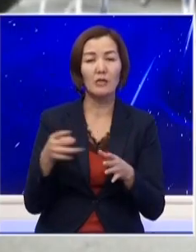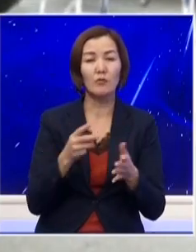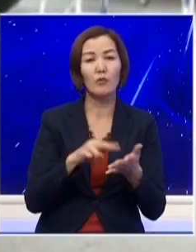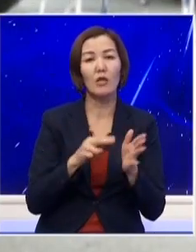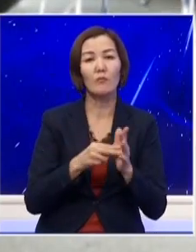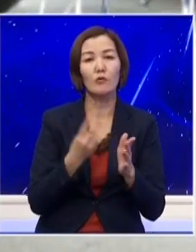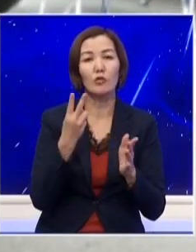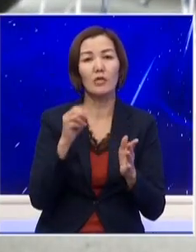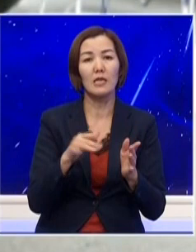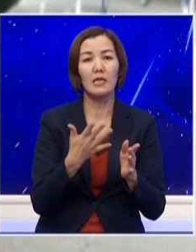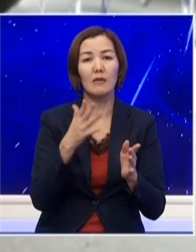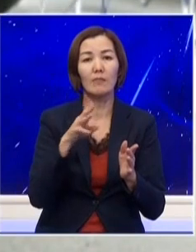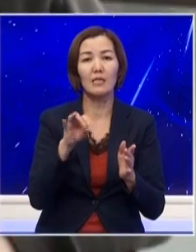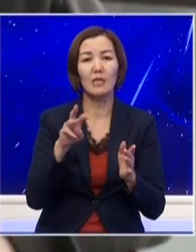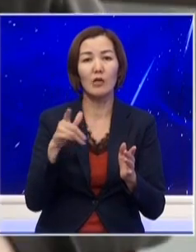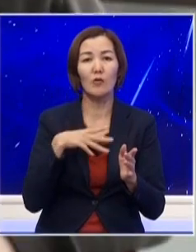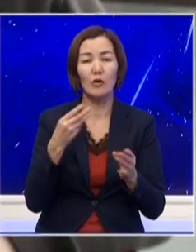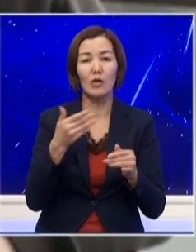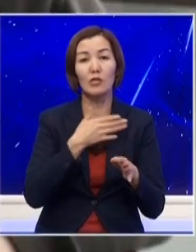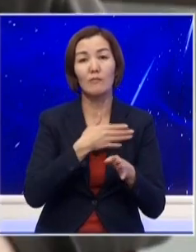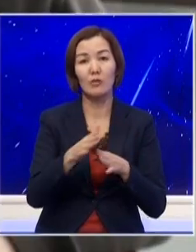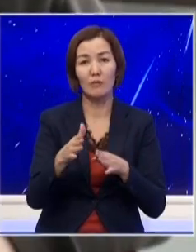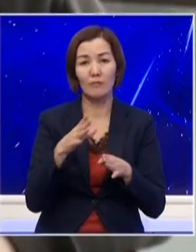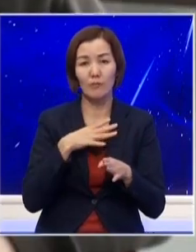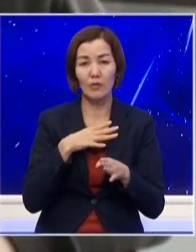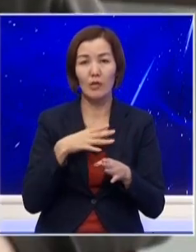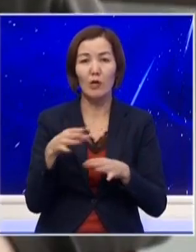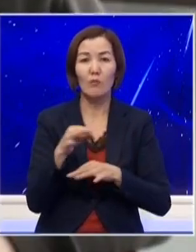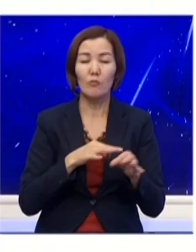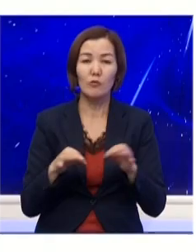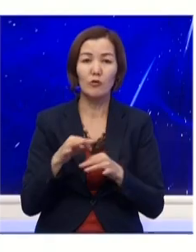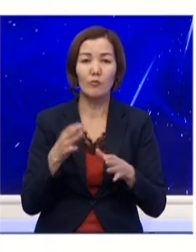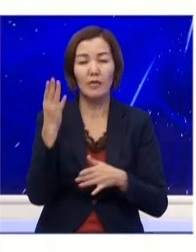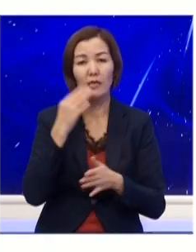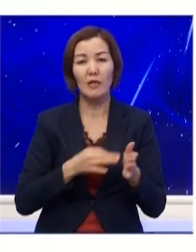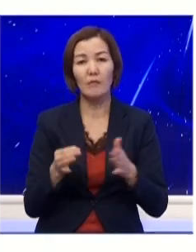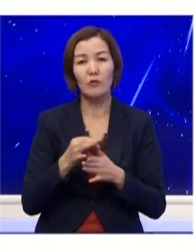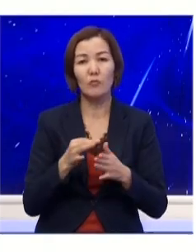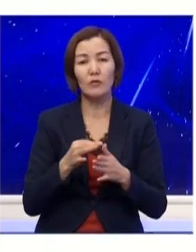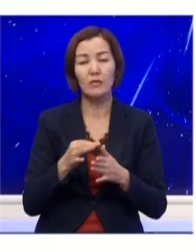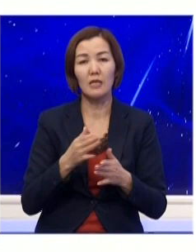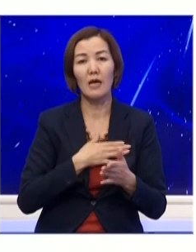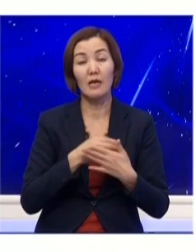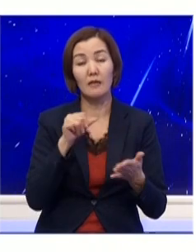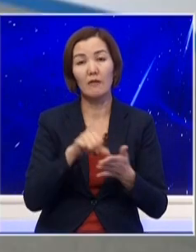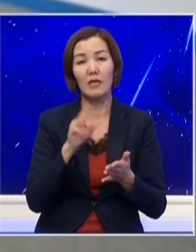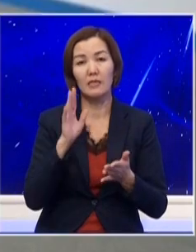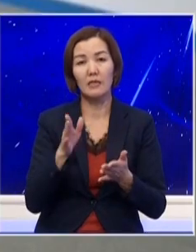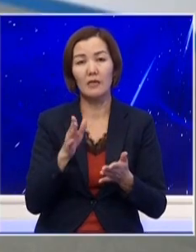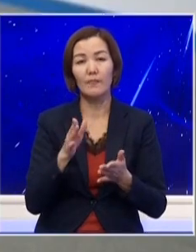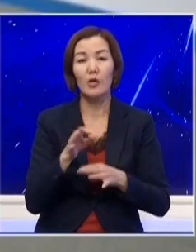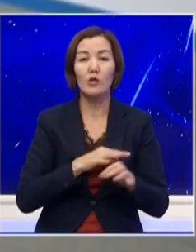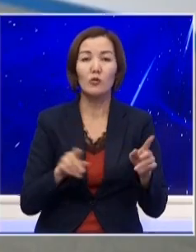қажеттіліктерге республикалық бюджеттен 2,5 триллион аса қаржы бөлінген. Бұл жобадан Алматы облысы да құралақан